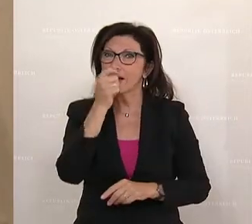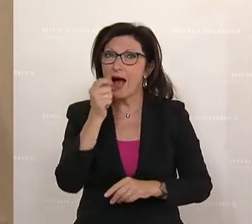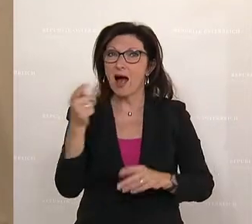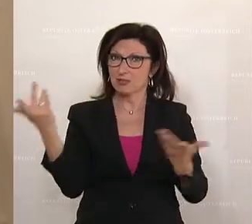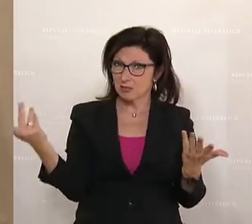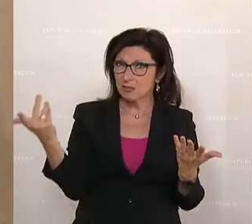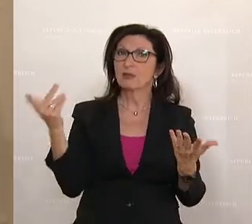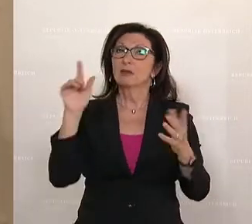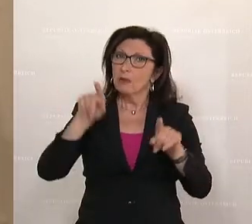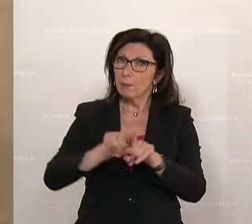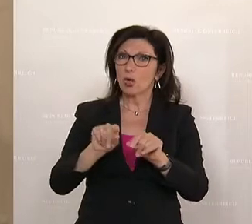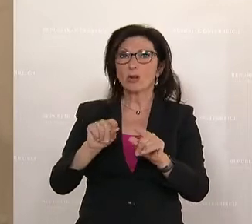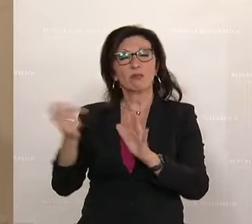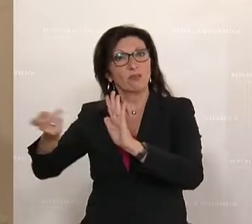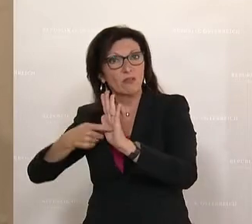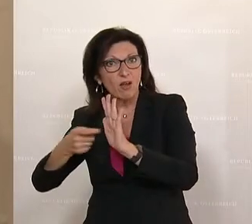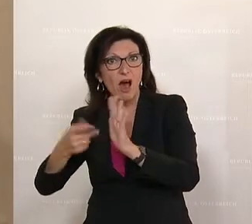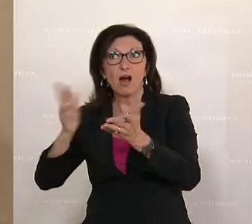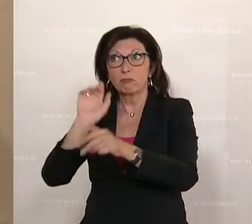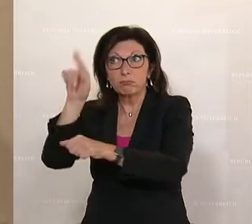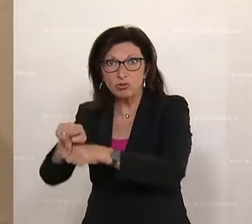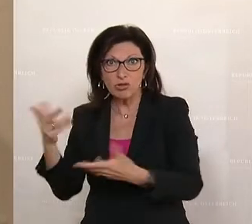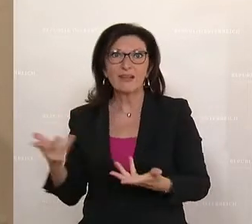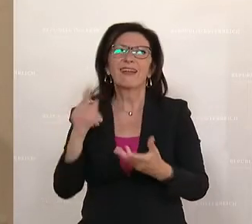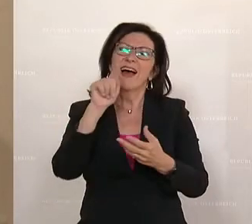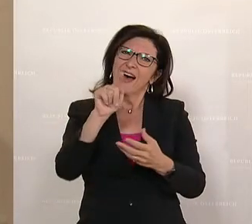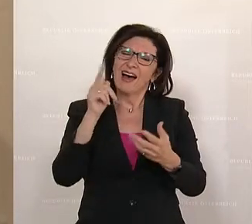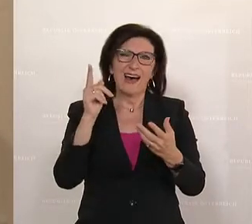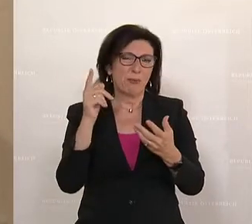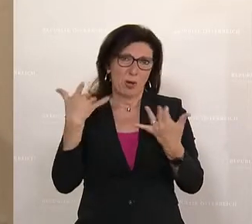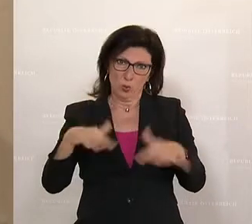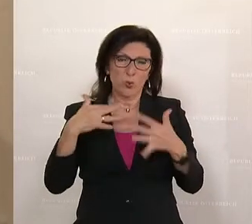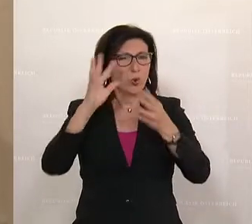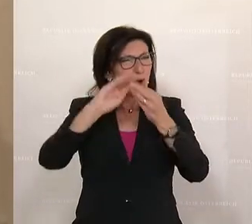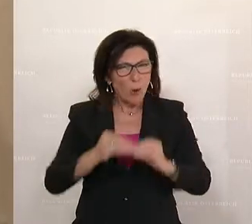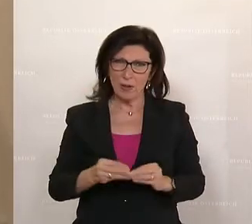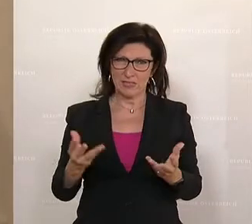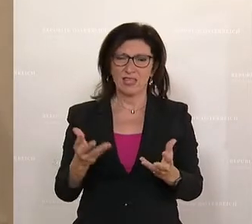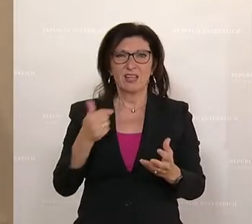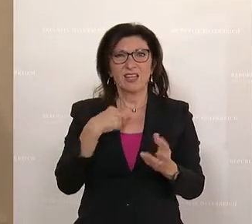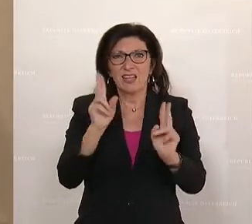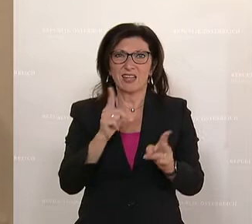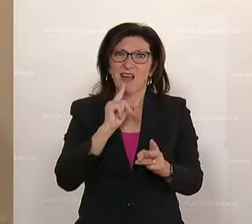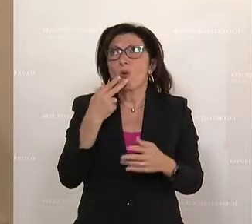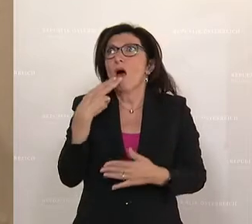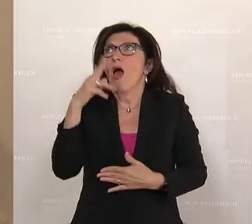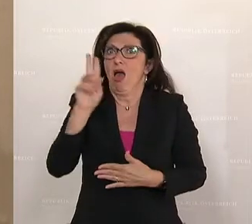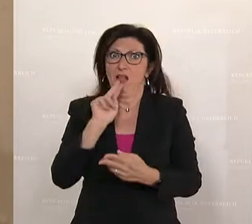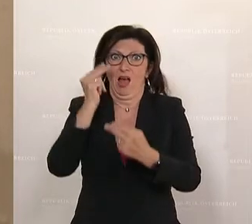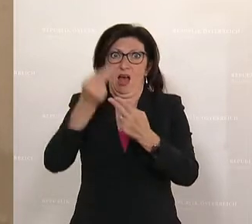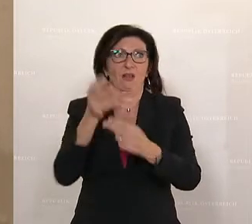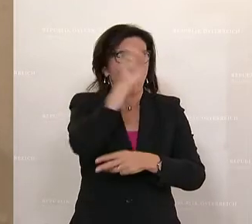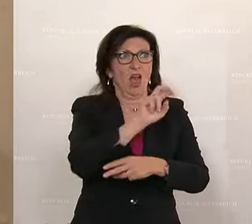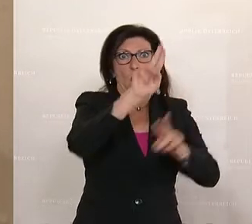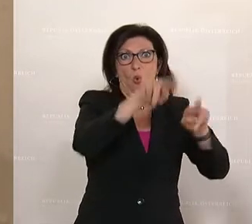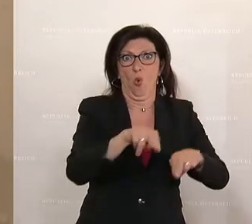Order. Es ist halt ein total komplexes Unterfangen und ich kann es Ihnen nur so ehrlich beantworten, wie es tatsächlich auch im EU-Rat der